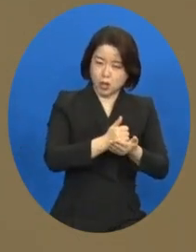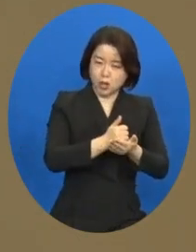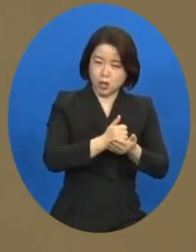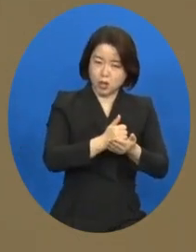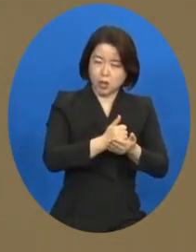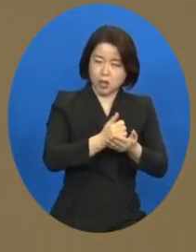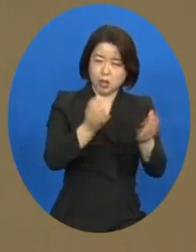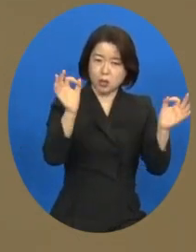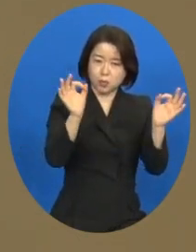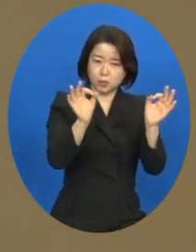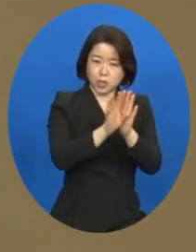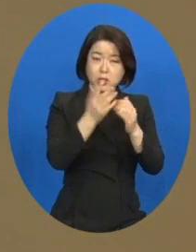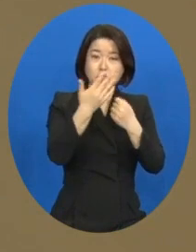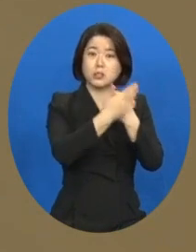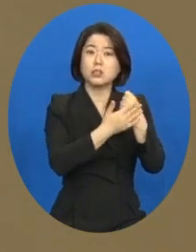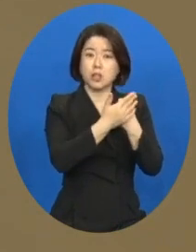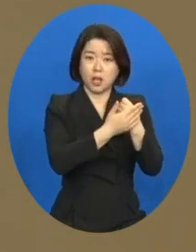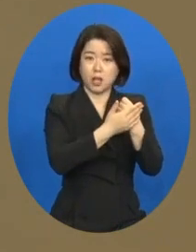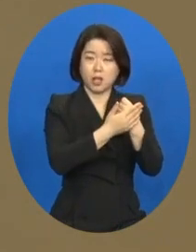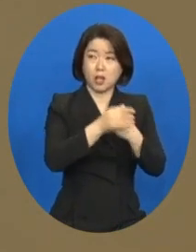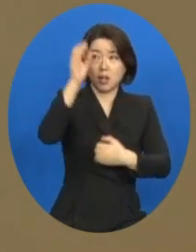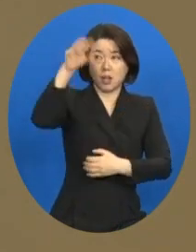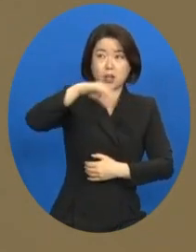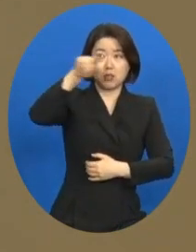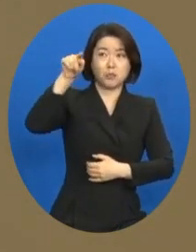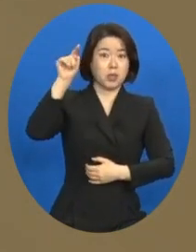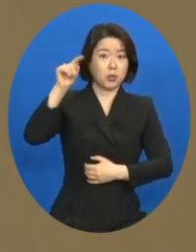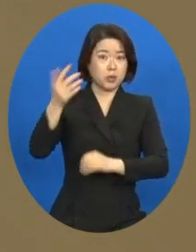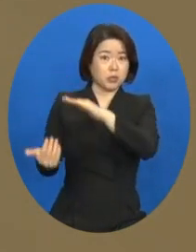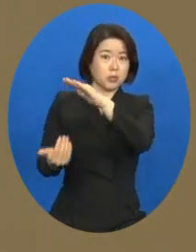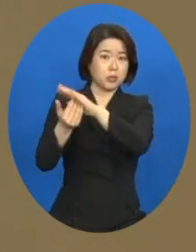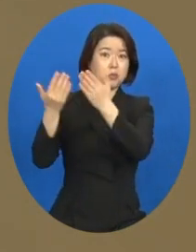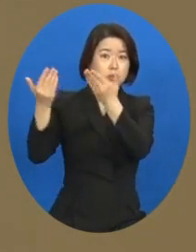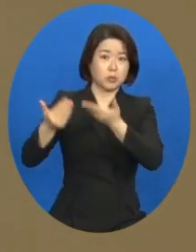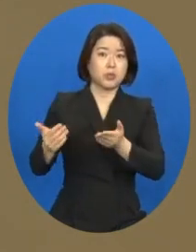받는 은혜 십자가에서 이루어 주셨어요.